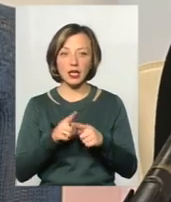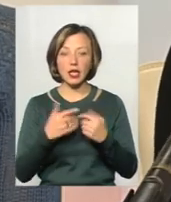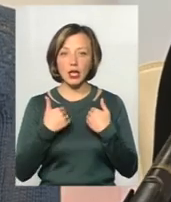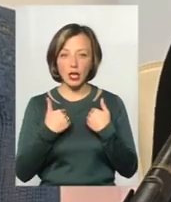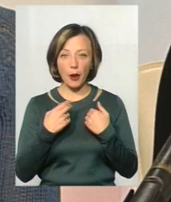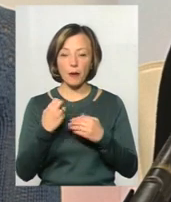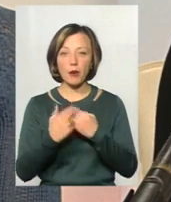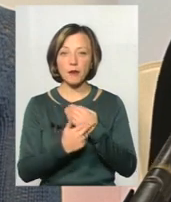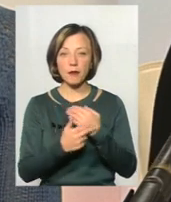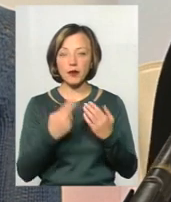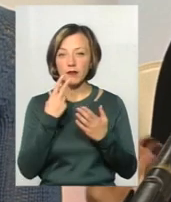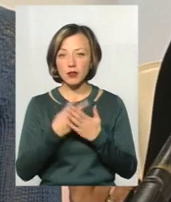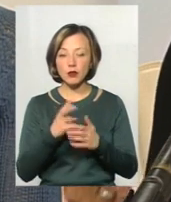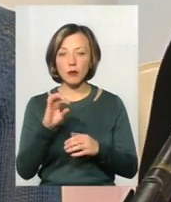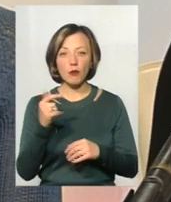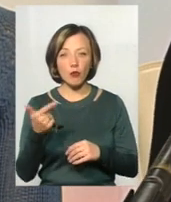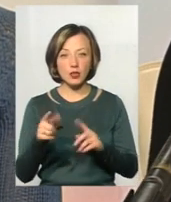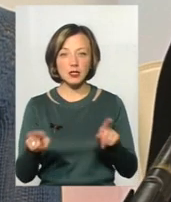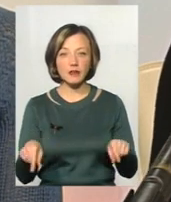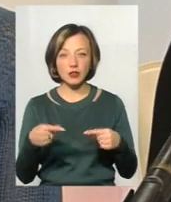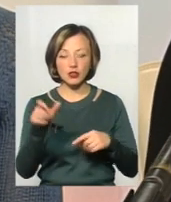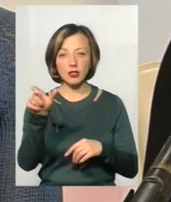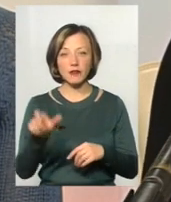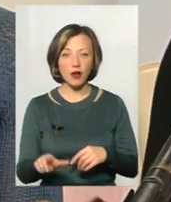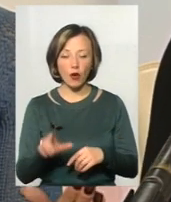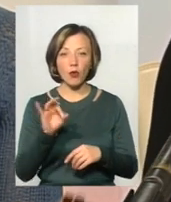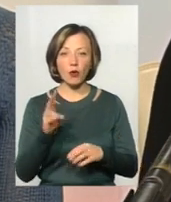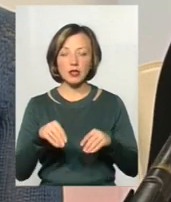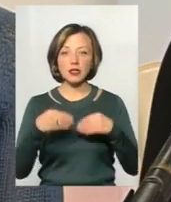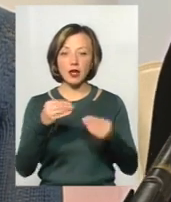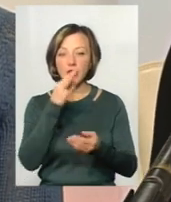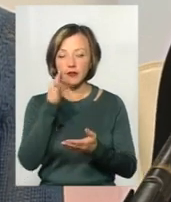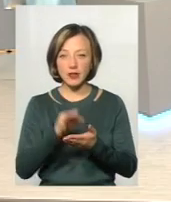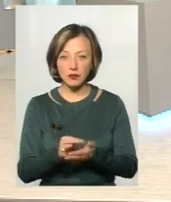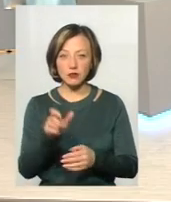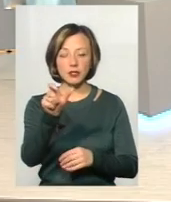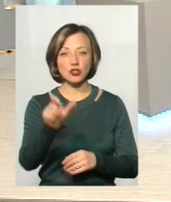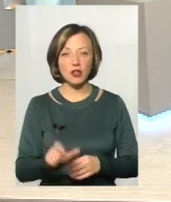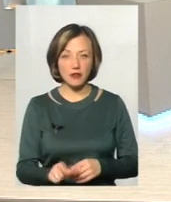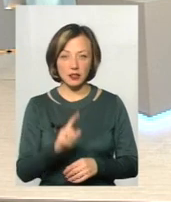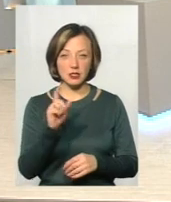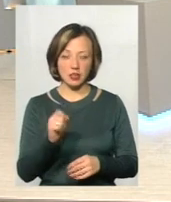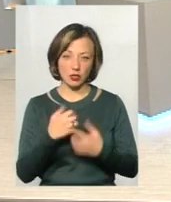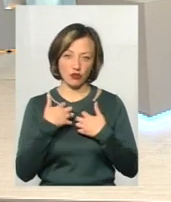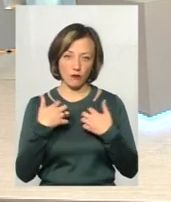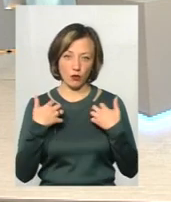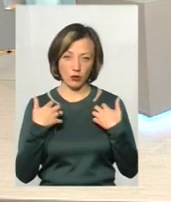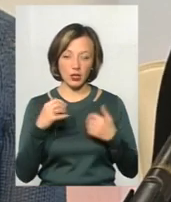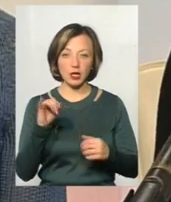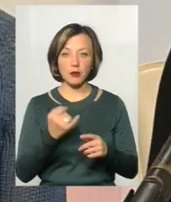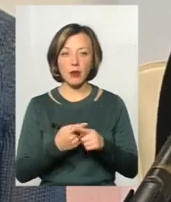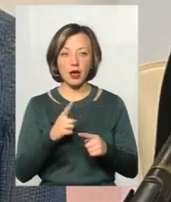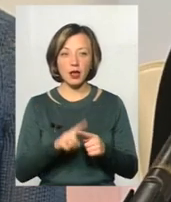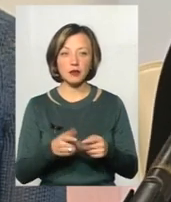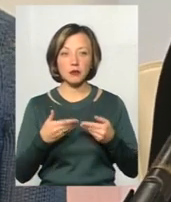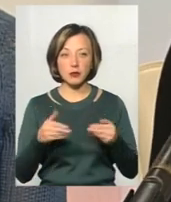по Библии вижу, что Бог сотворил человека, и Он дал ответственность человеку за животных. И поэтому